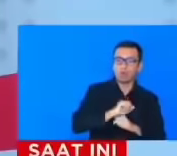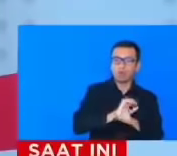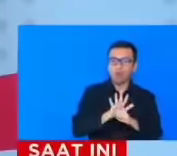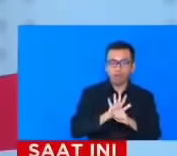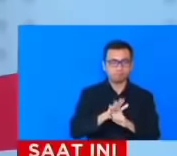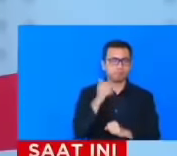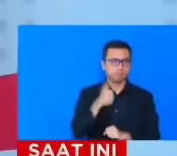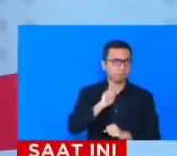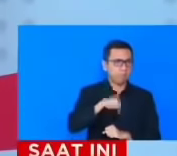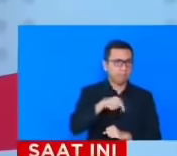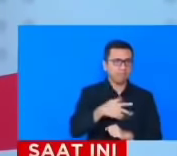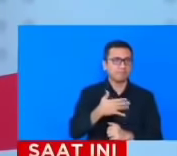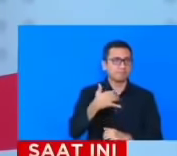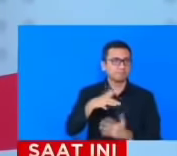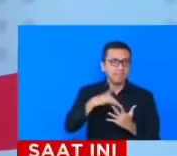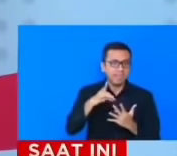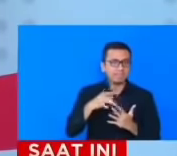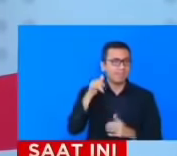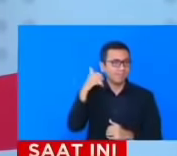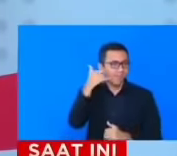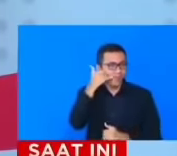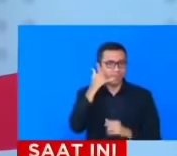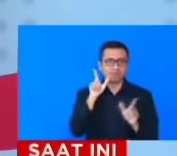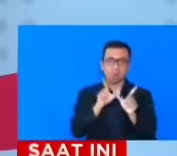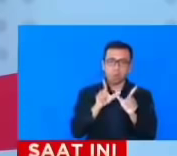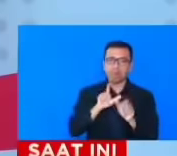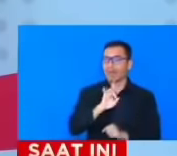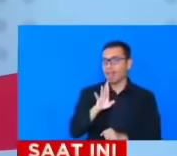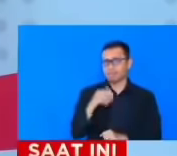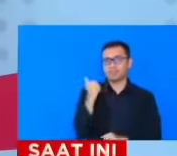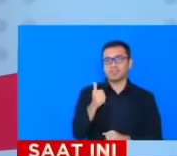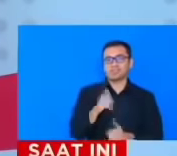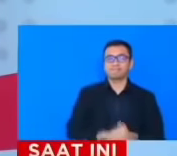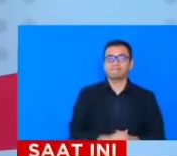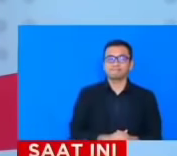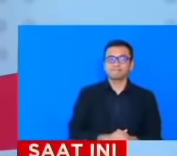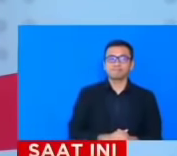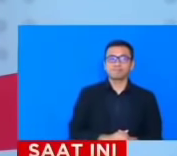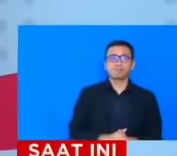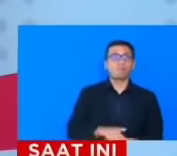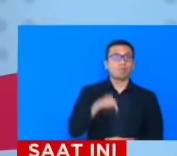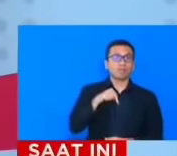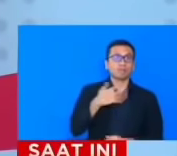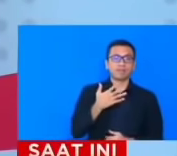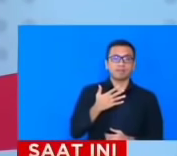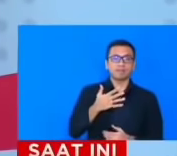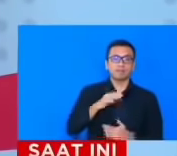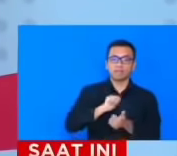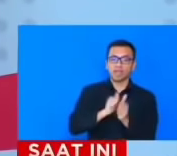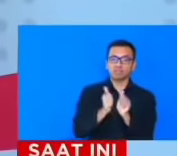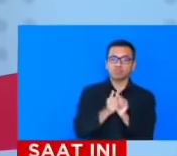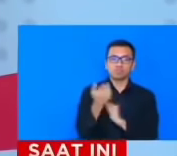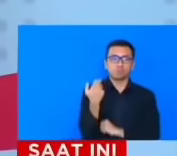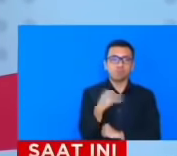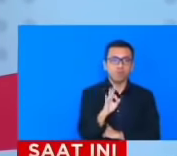Saudara-saudara sekalian, pada kesempatan hari ini saya sampaikan perkembangan kasus yang kita catat